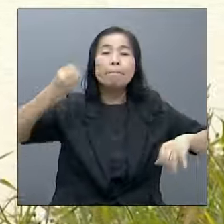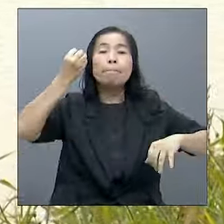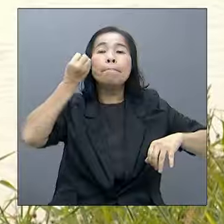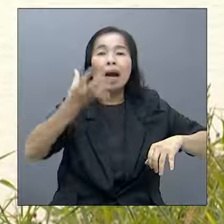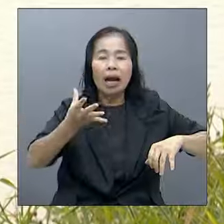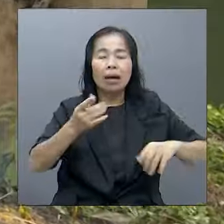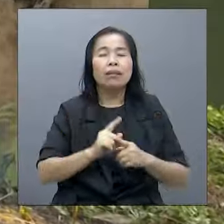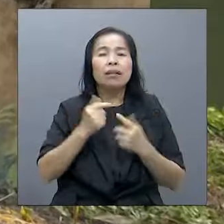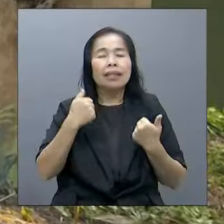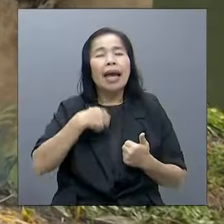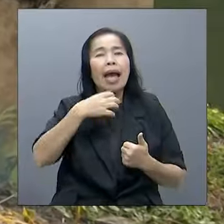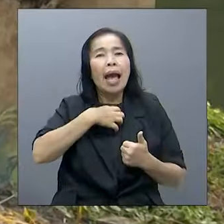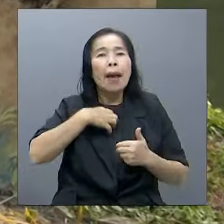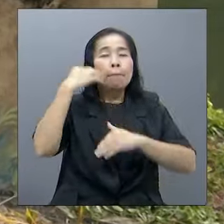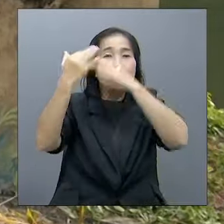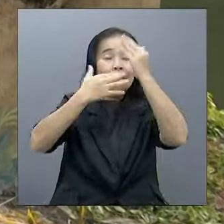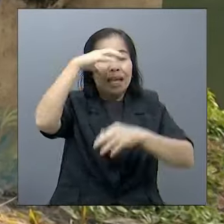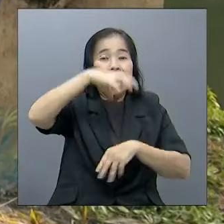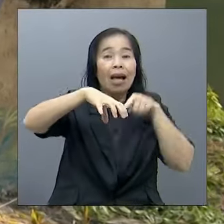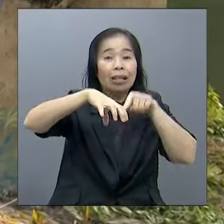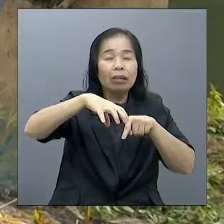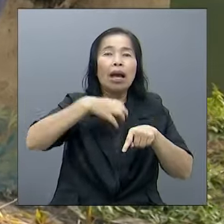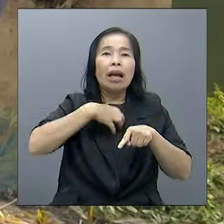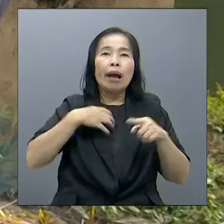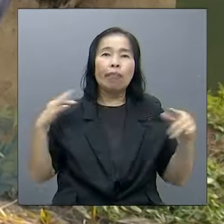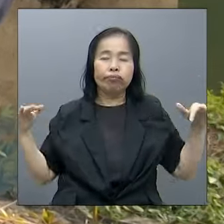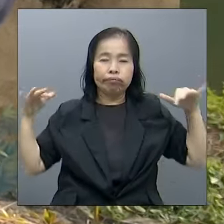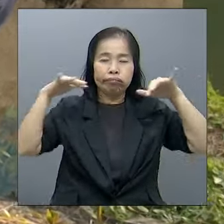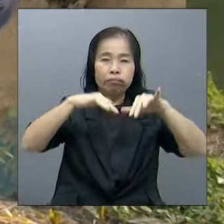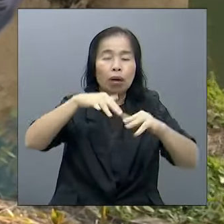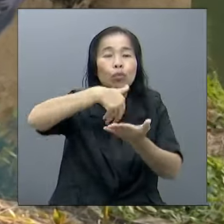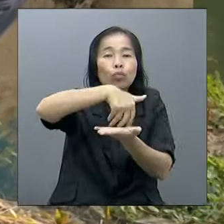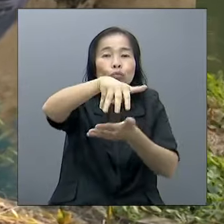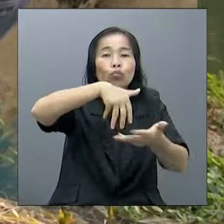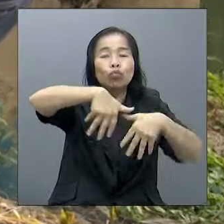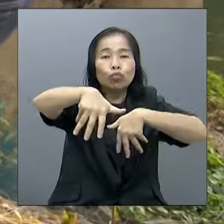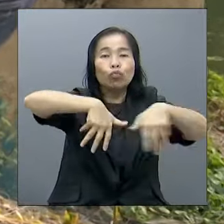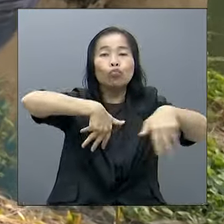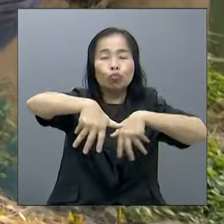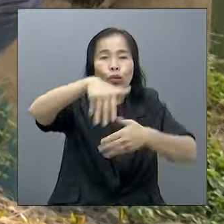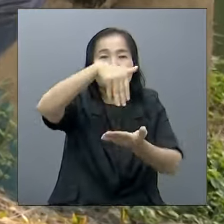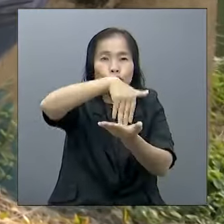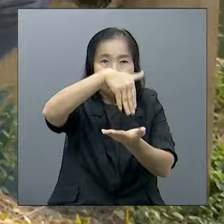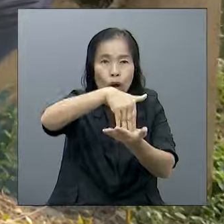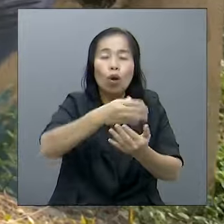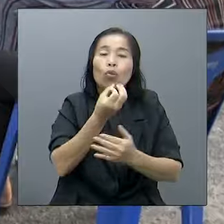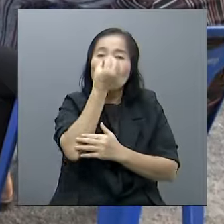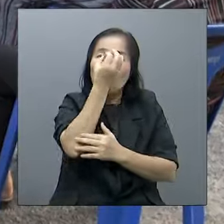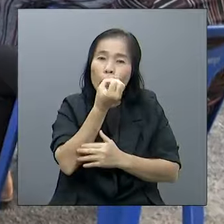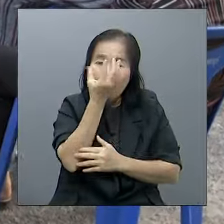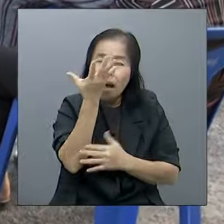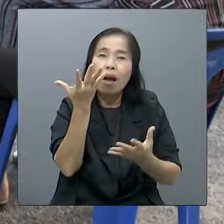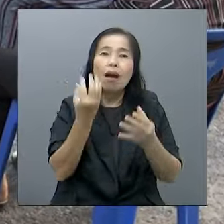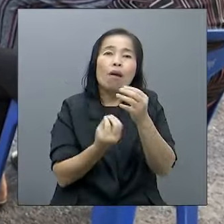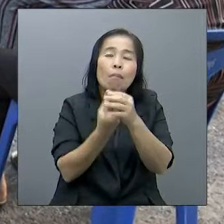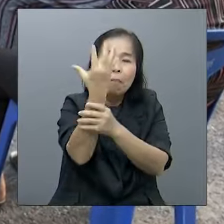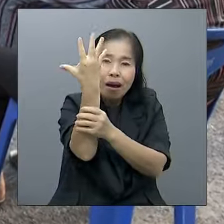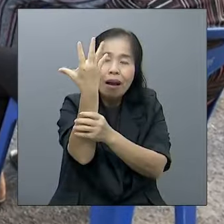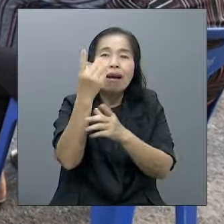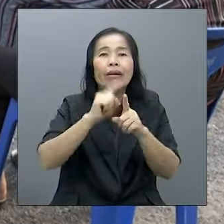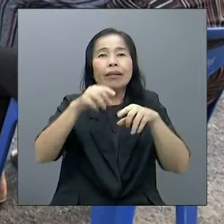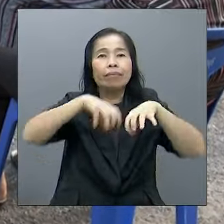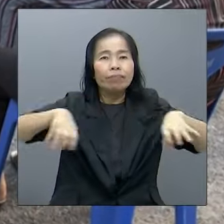ค่ะให้เป็นพื้นที่รวมของคนในชุมชนนะคะที่เข้ามาร่วมกันเนี่ยปลูกต้นไม้ดอกไม้หรือว่ามาพูดคุยมานั่งท